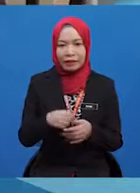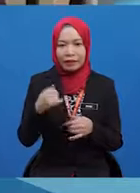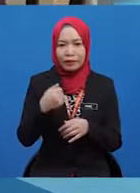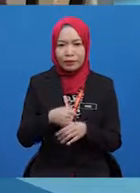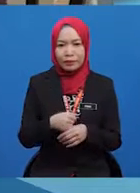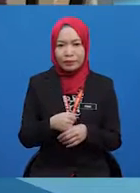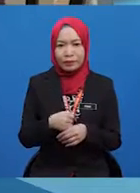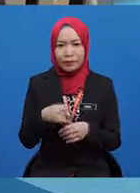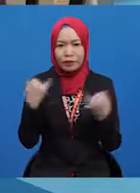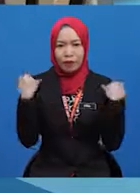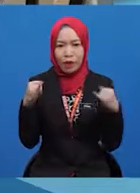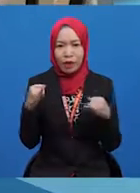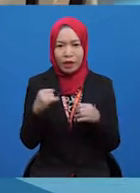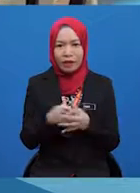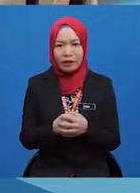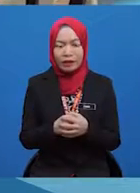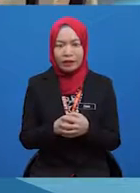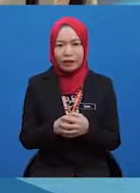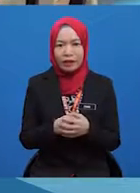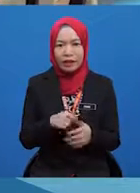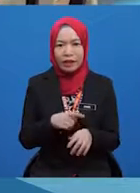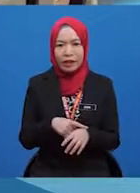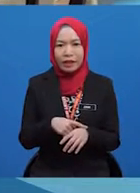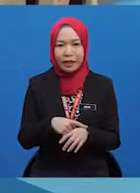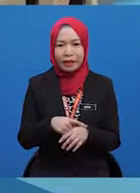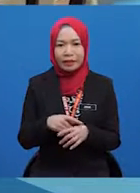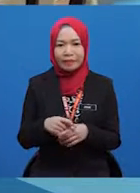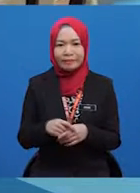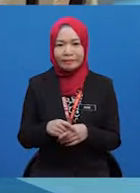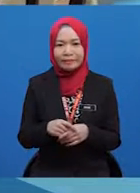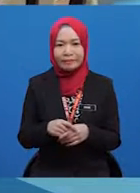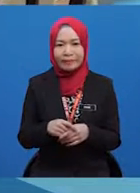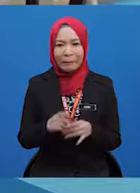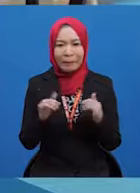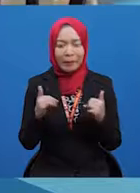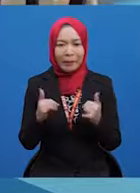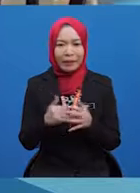Macam apa kat sini? Macam siapa? Ada tarik ukut tak tu?